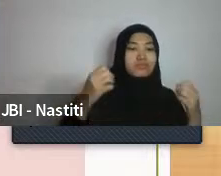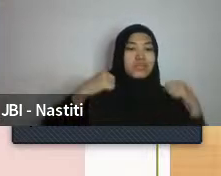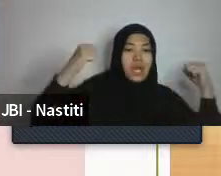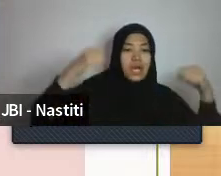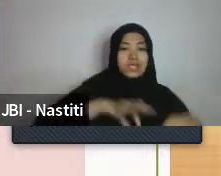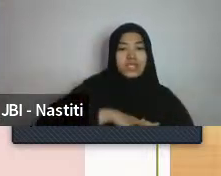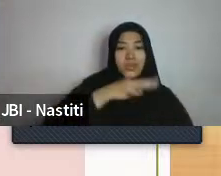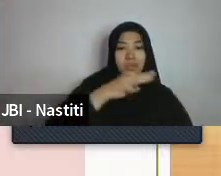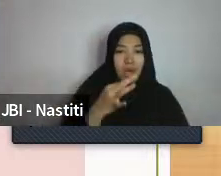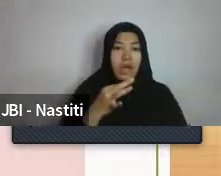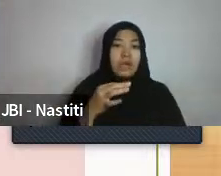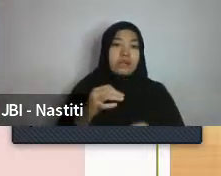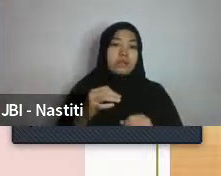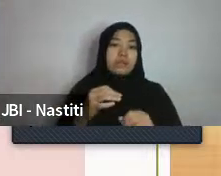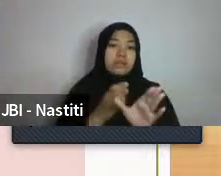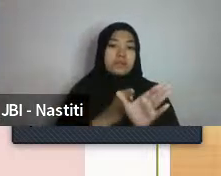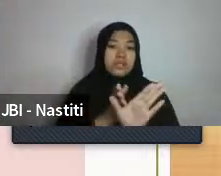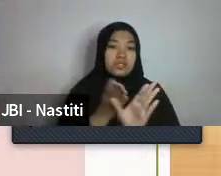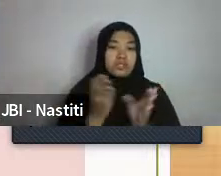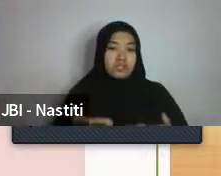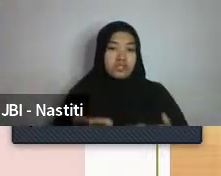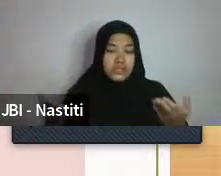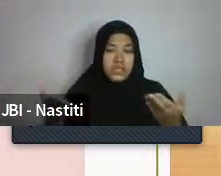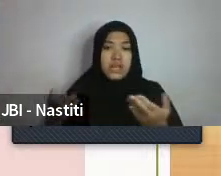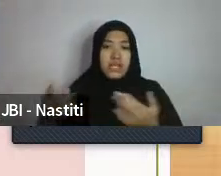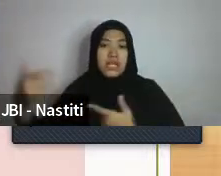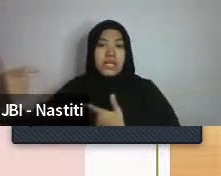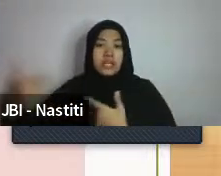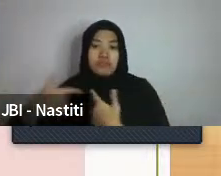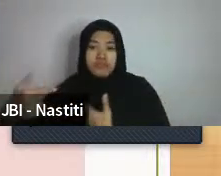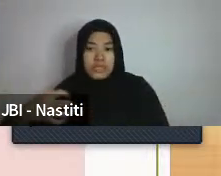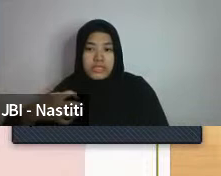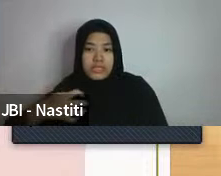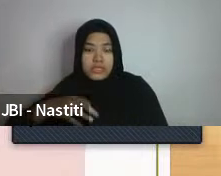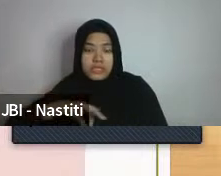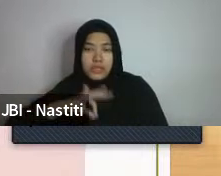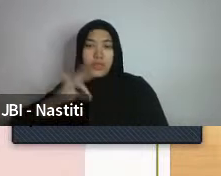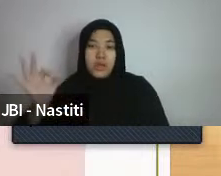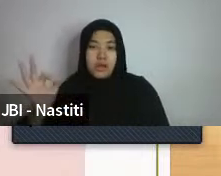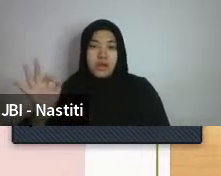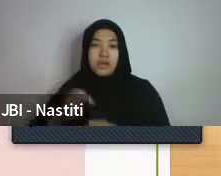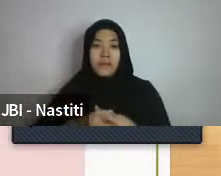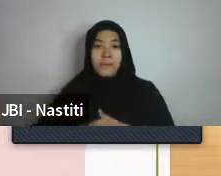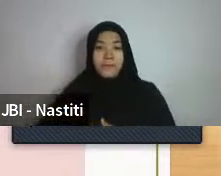maupun yang dengan disabilitas mental tadi. Ini, jadi ada